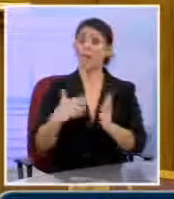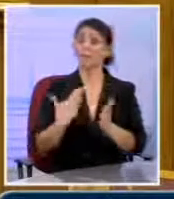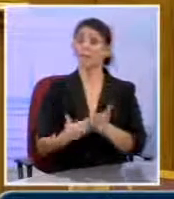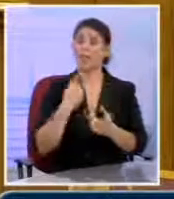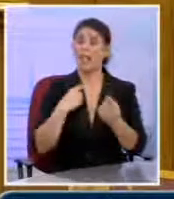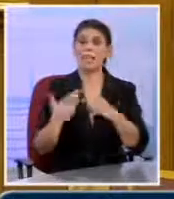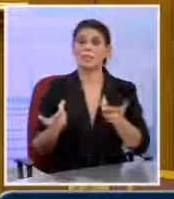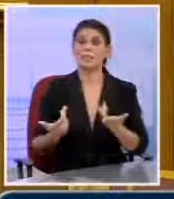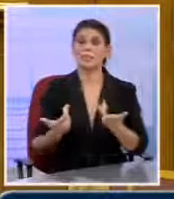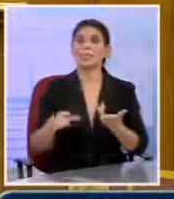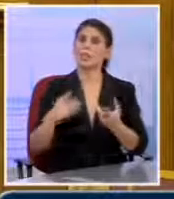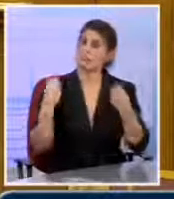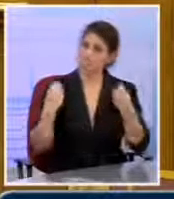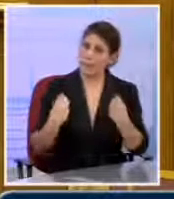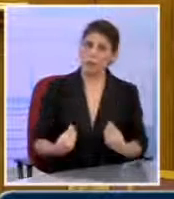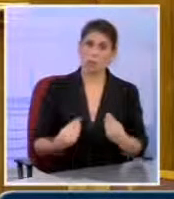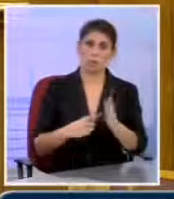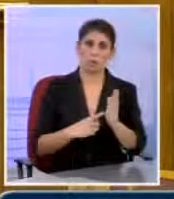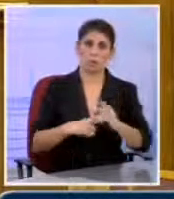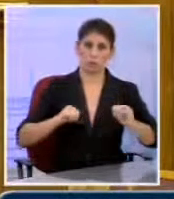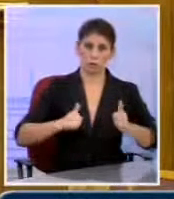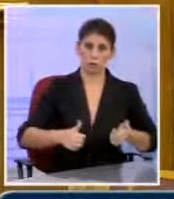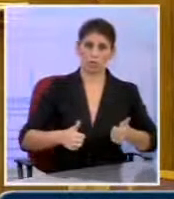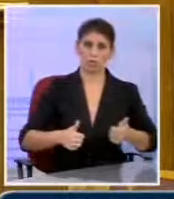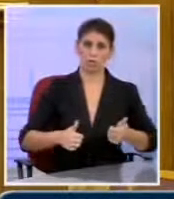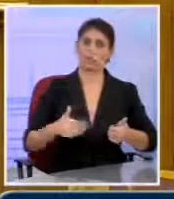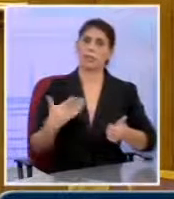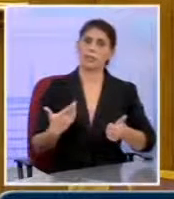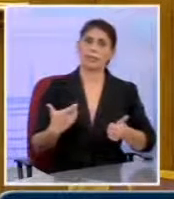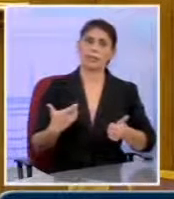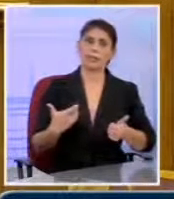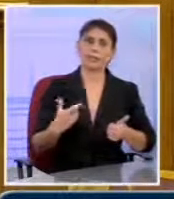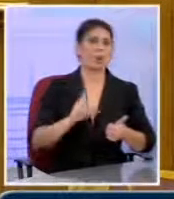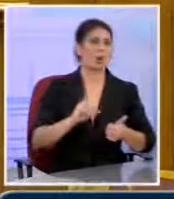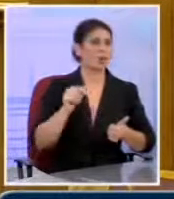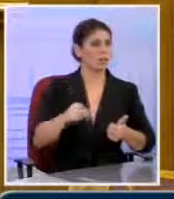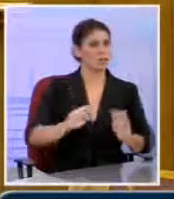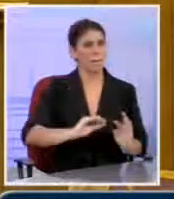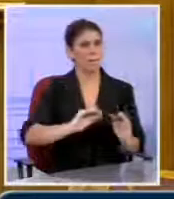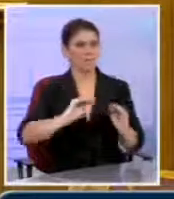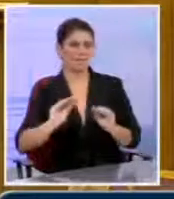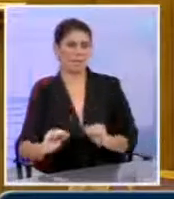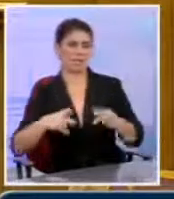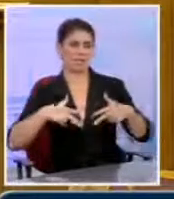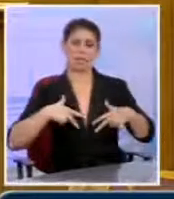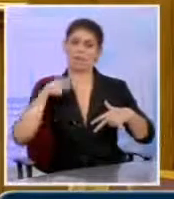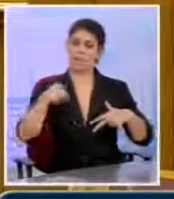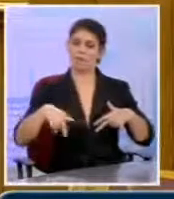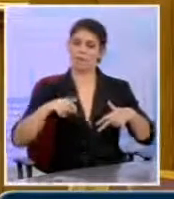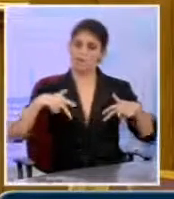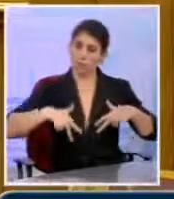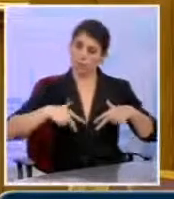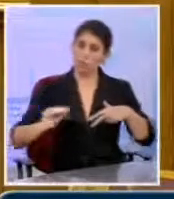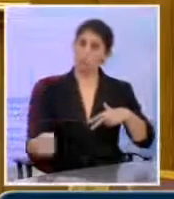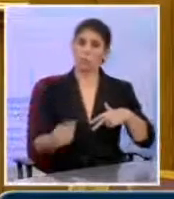επιχείρημα ότι θα ήταν καλύτερα η νομοθετική πρωτοβουλία να εδίδεται όχι σε εκείνη τη μεταβατική κυβέρνηση, αλλά σε αυτήν που θα προέκυπτε